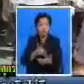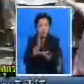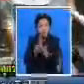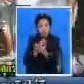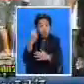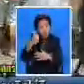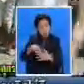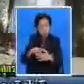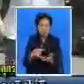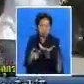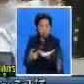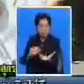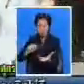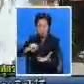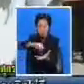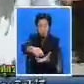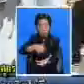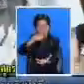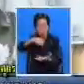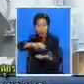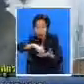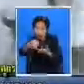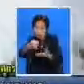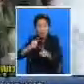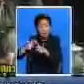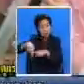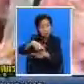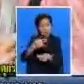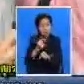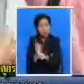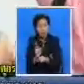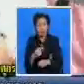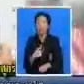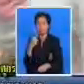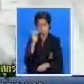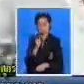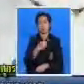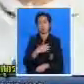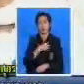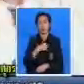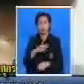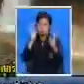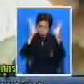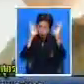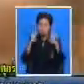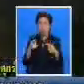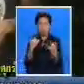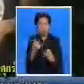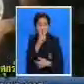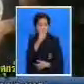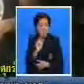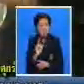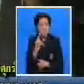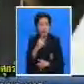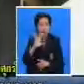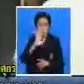กินกันมาคืออยากจะส่งเสริมนะฮะเพราะว่าผมคิดว่าเรื่องนี้ไม่ใช่เฉพาะไข้หวัดใหญ่แล้วนะต่อไปเนี่ยถ้าเราฝึกฝนให้เป็นนิสัยนะฮะ